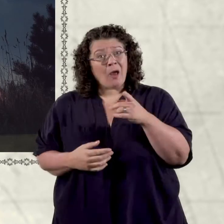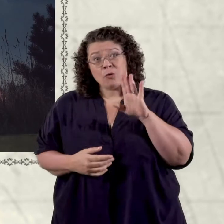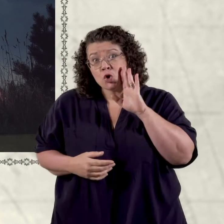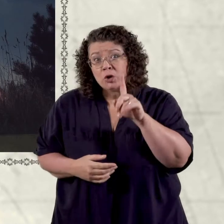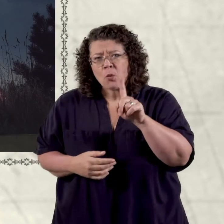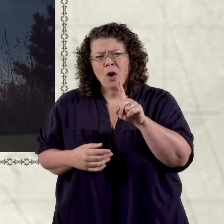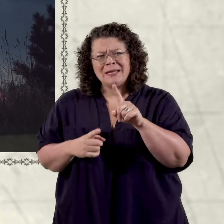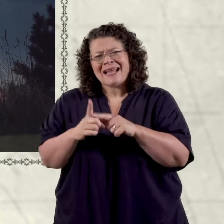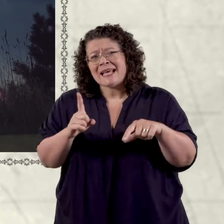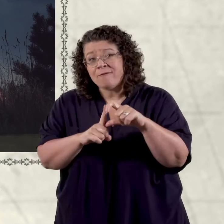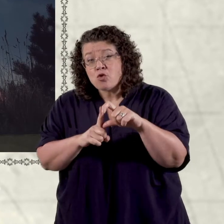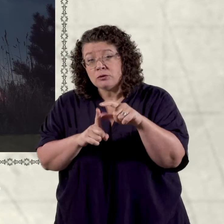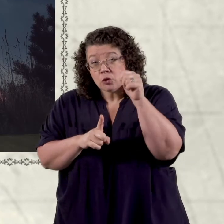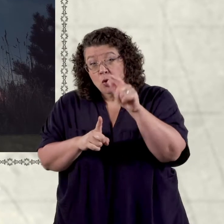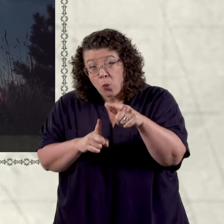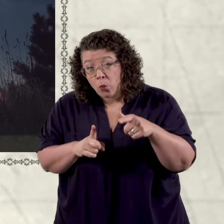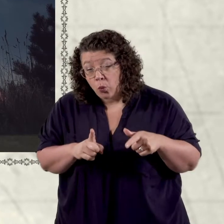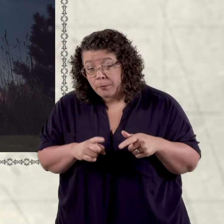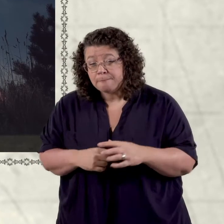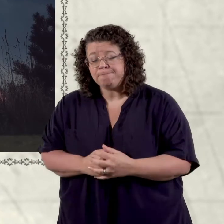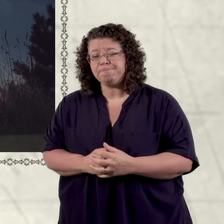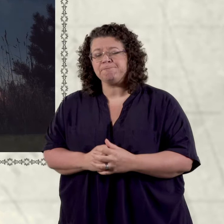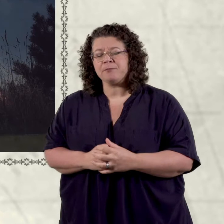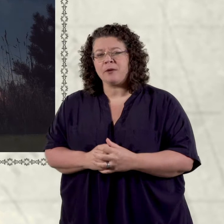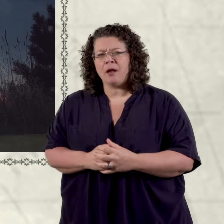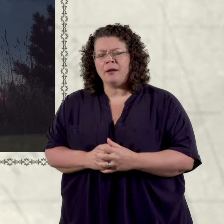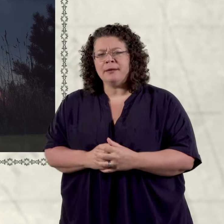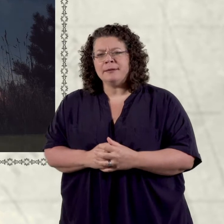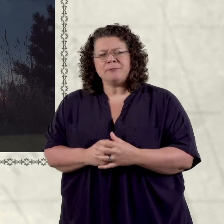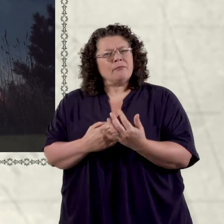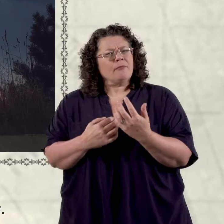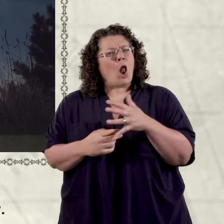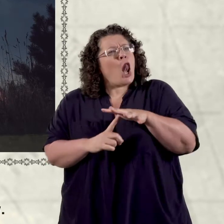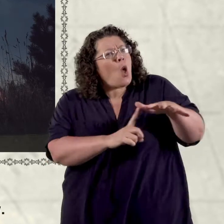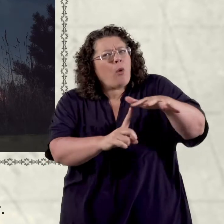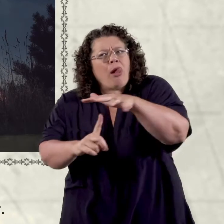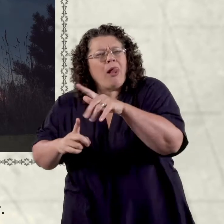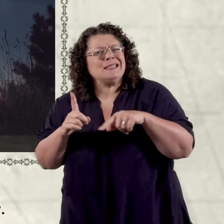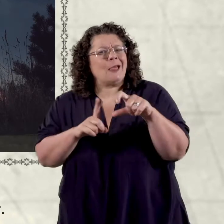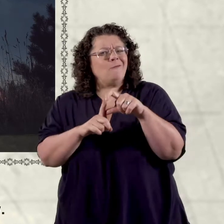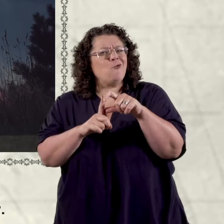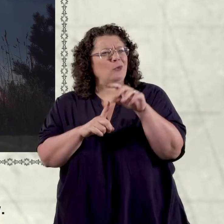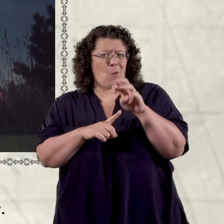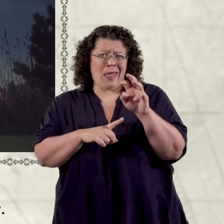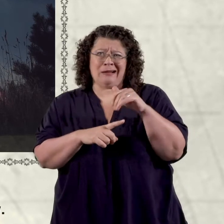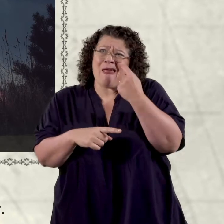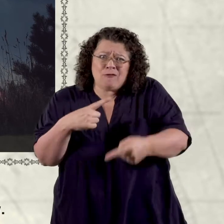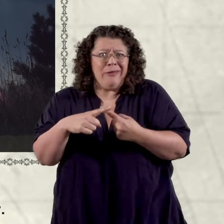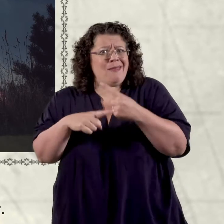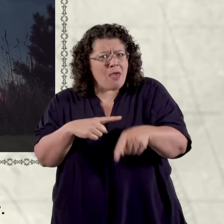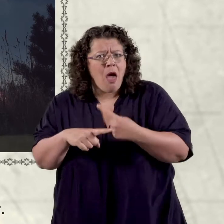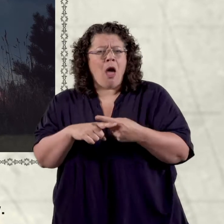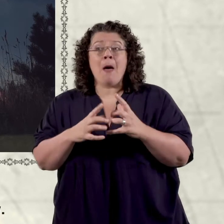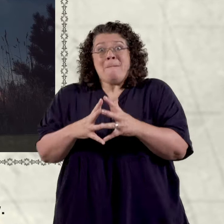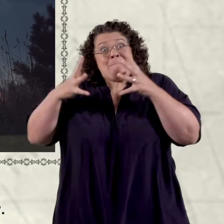Ydych chi wedi clywed am Eisteddfod? Mae yna lawer o eisteddfodau yng Nghymru, does? Mae yna rei mawr a mae yna rei bach. A mi oedd